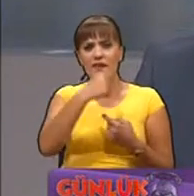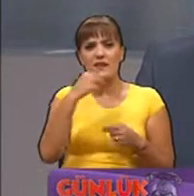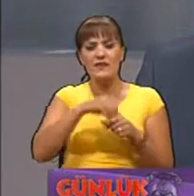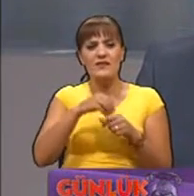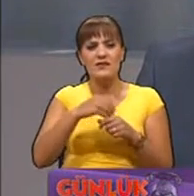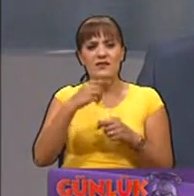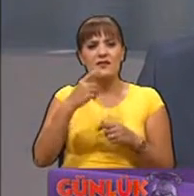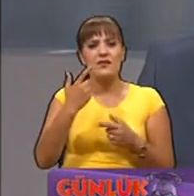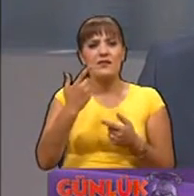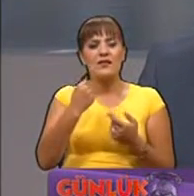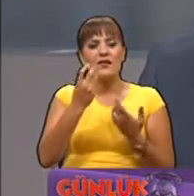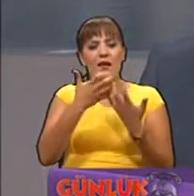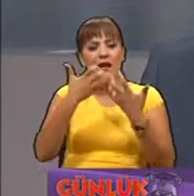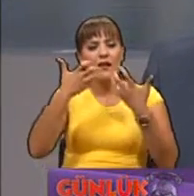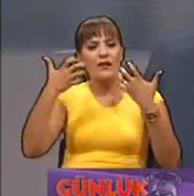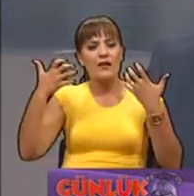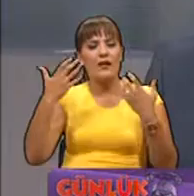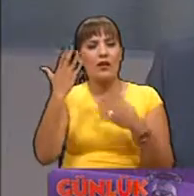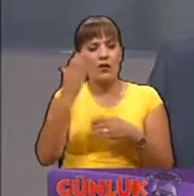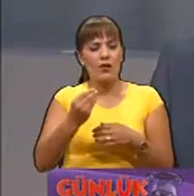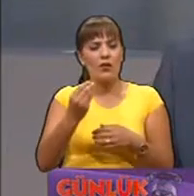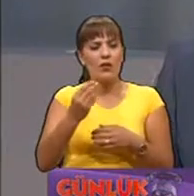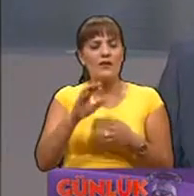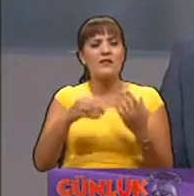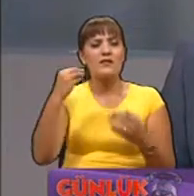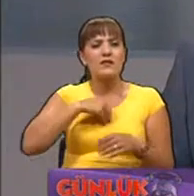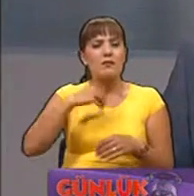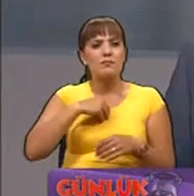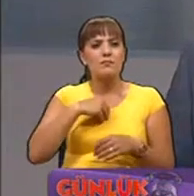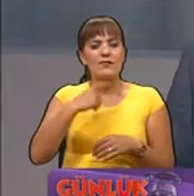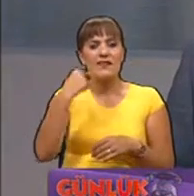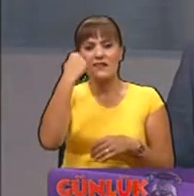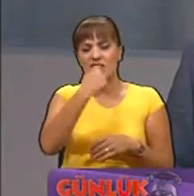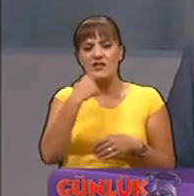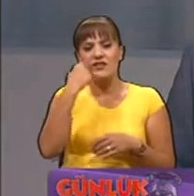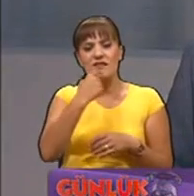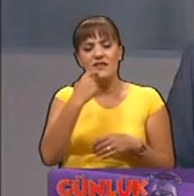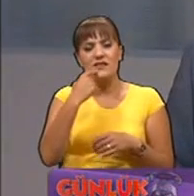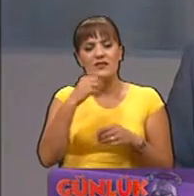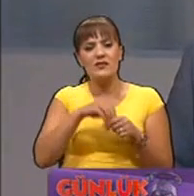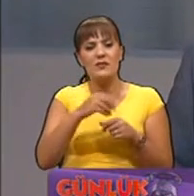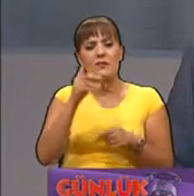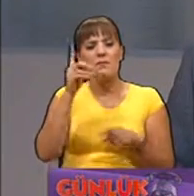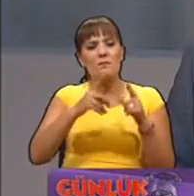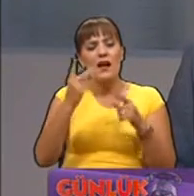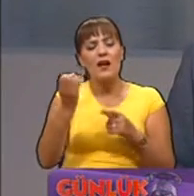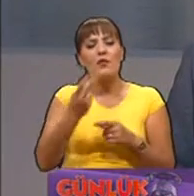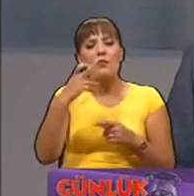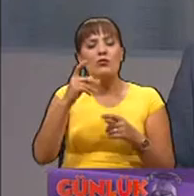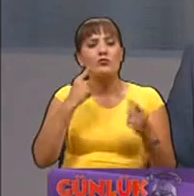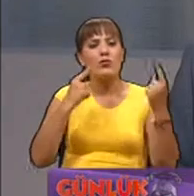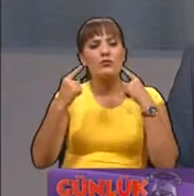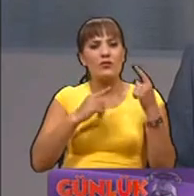Dişlerimde seyrekler, tabii seyretme olayı sanırım şeyden kaynaklanıyor, dişlerin birkaç yerin boş